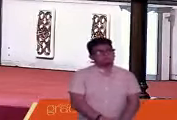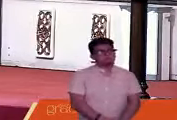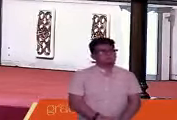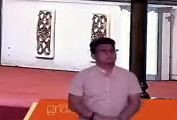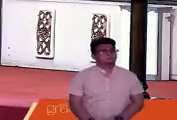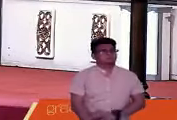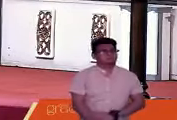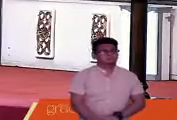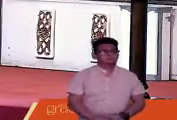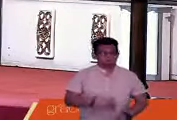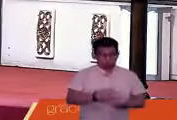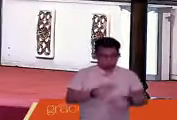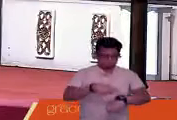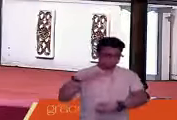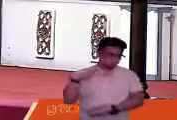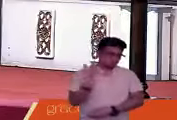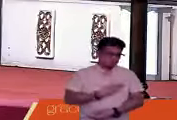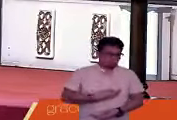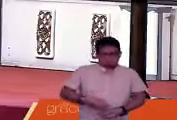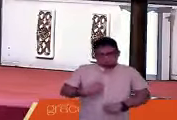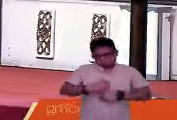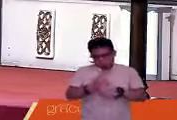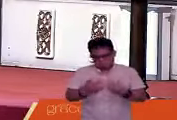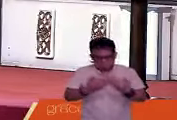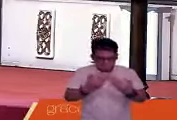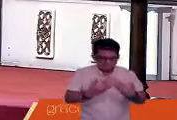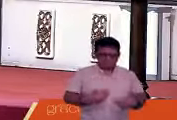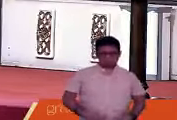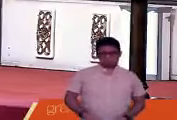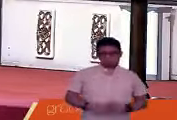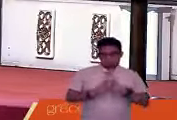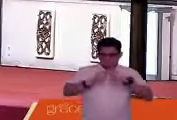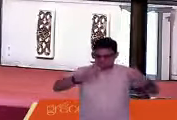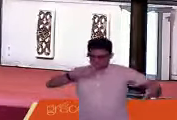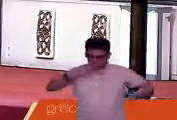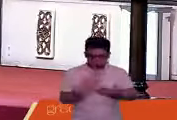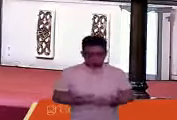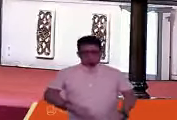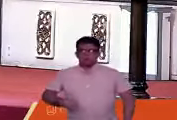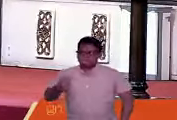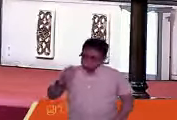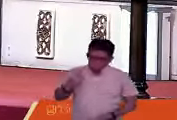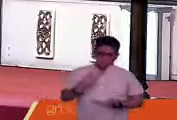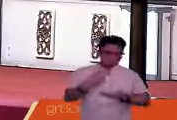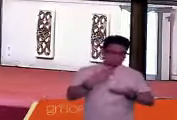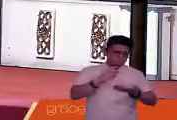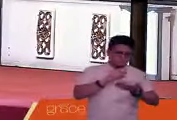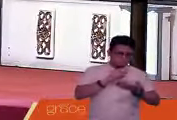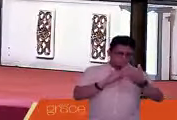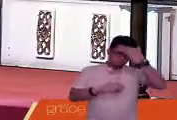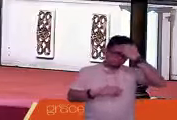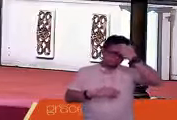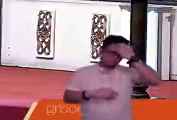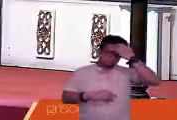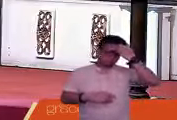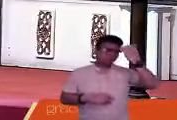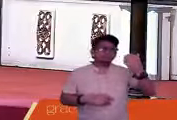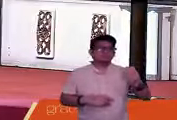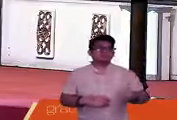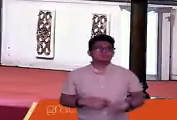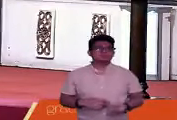malaning sayon-sayonon, daghang kayo ninyong makamemorya dayo, no? Especially kanang John 3.16, mauragoy